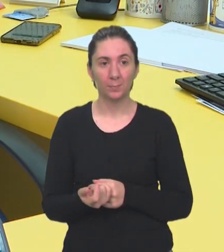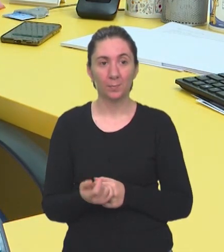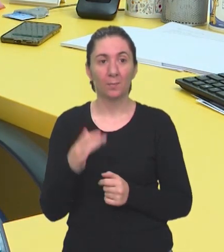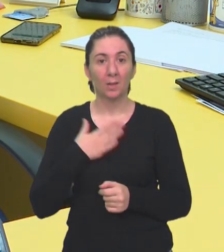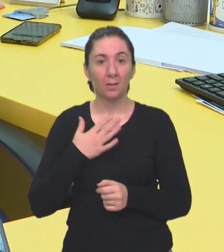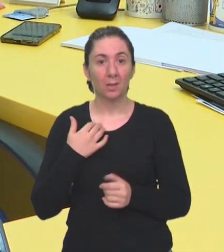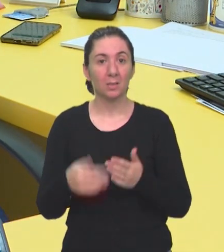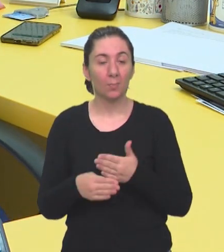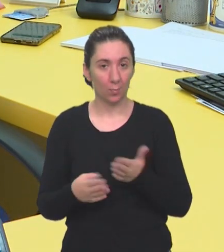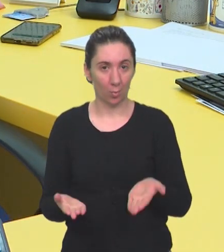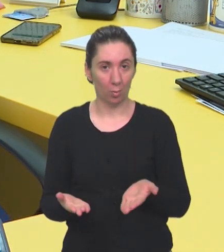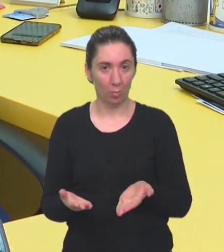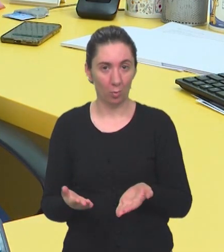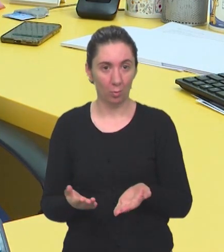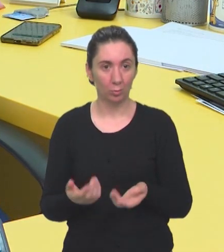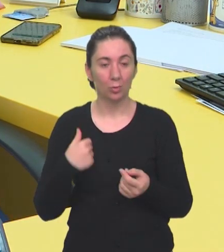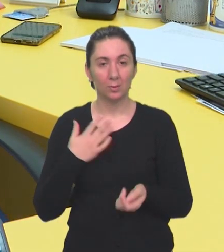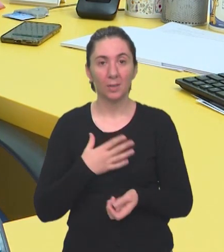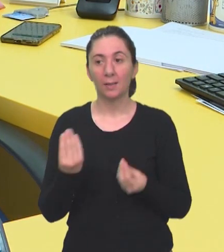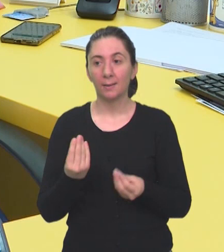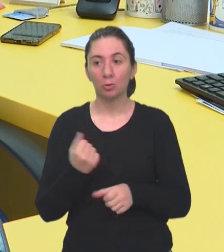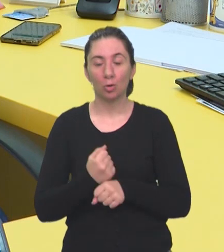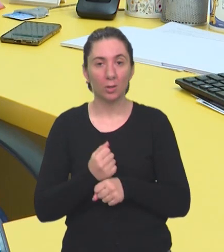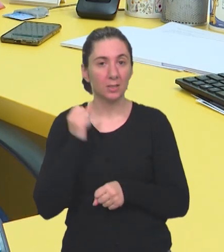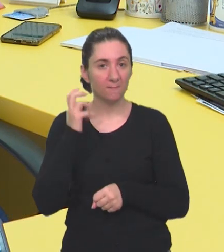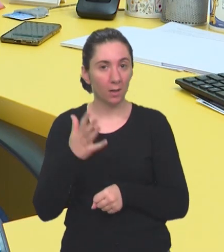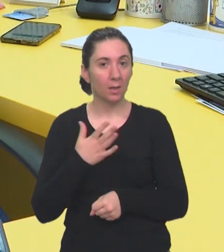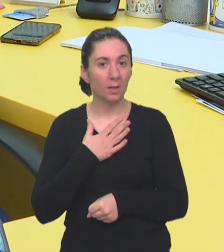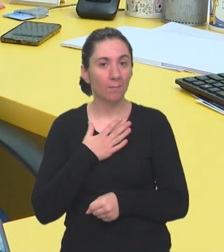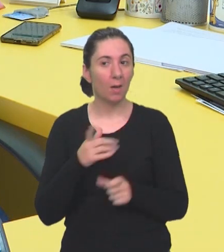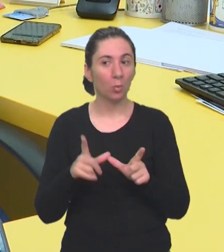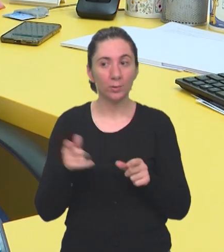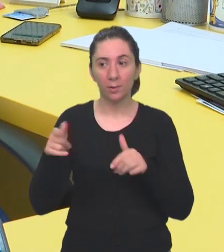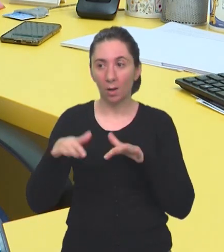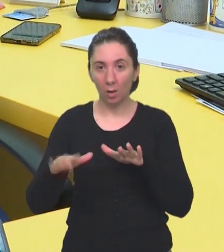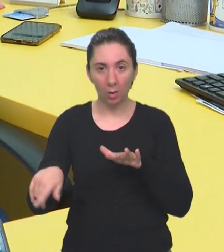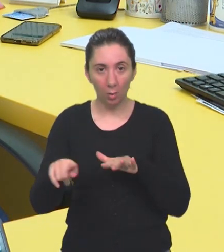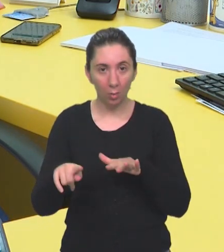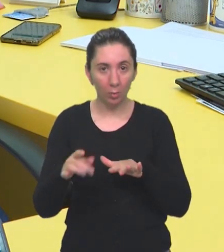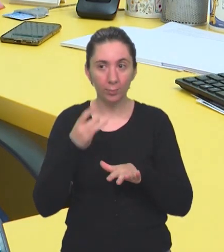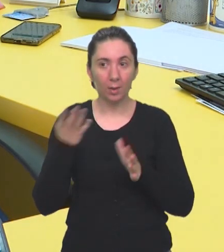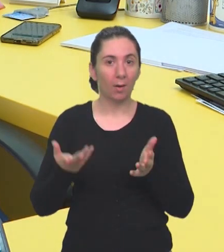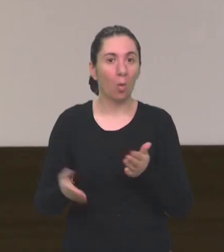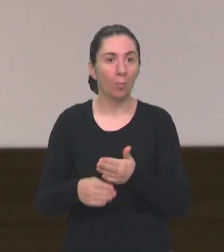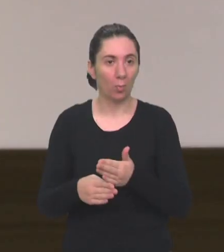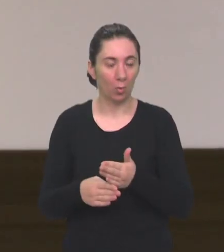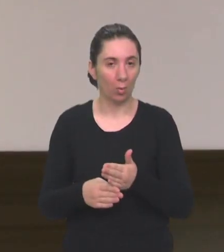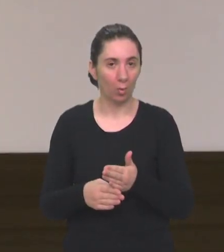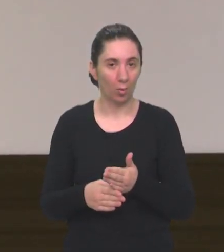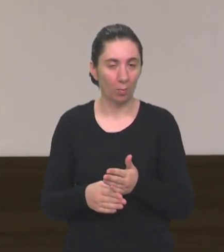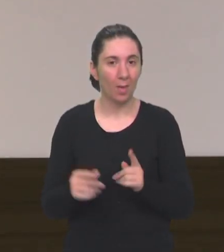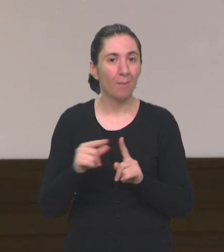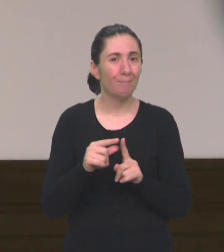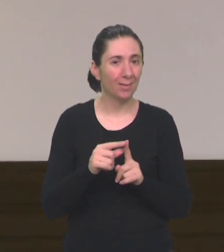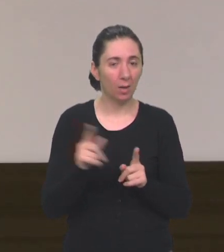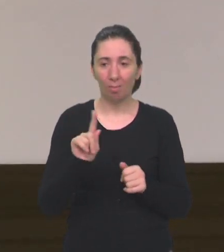I htjela sam pomoć, htjela sam da nešto što radim svaki dan ima utjecaj na ljude u smislu nekakve pomoći. Iako